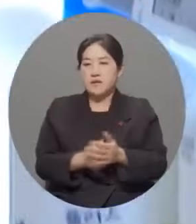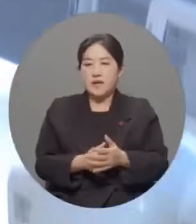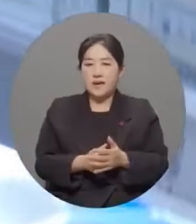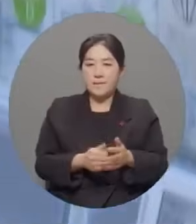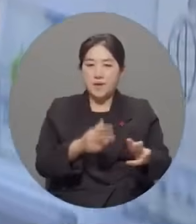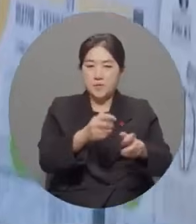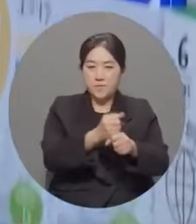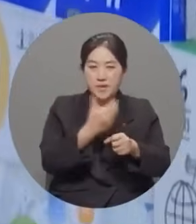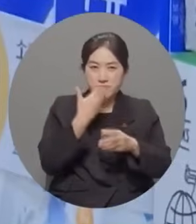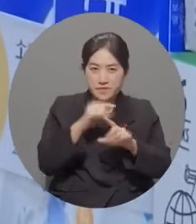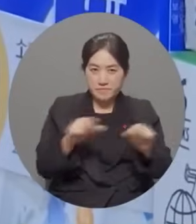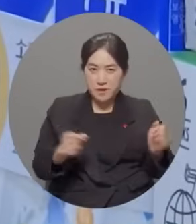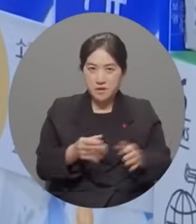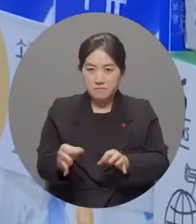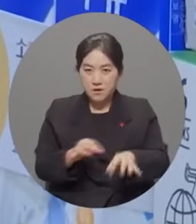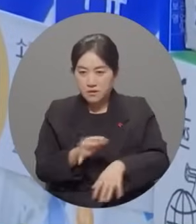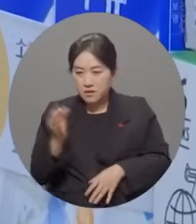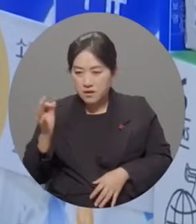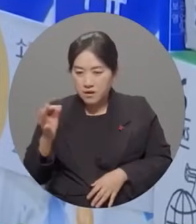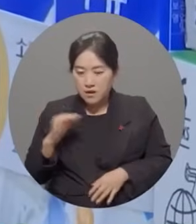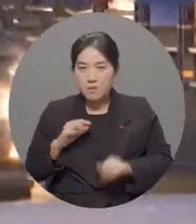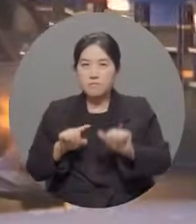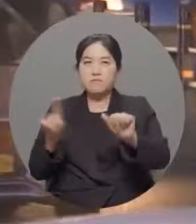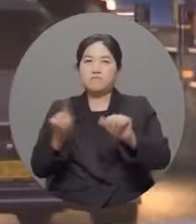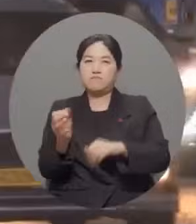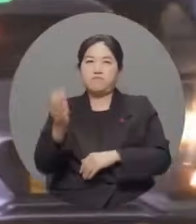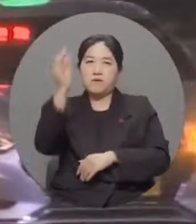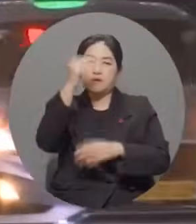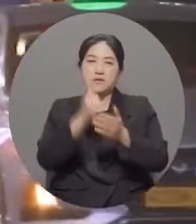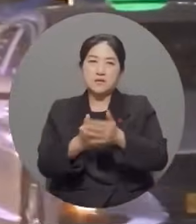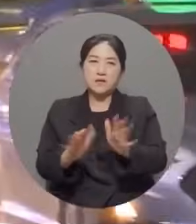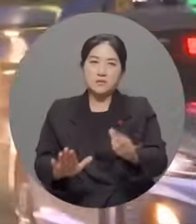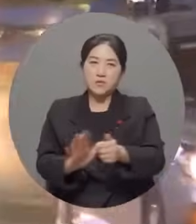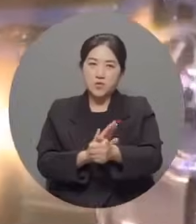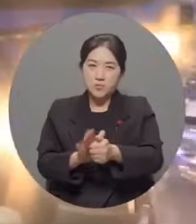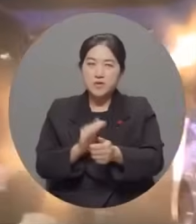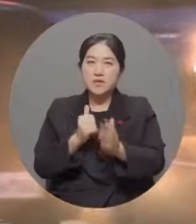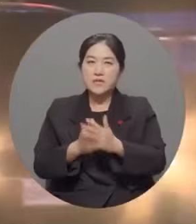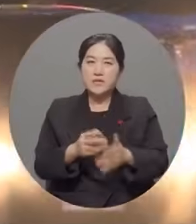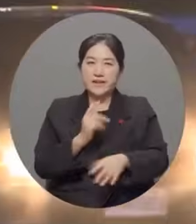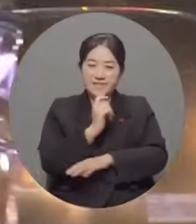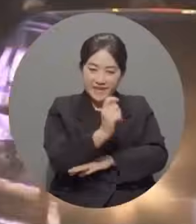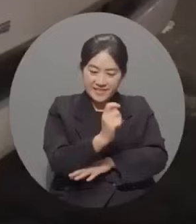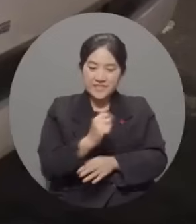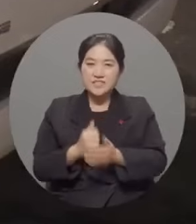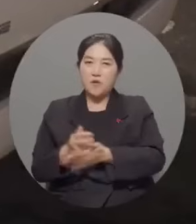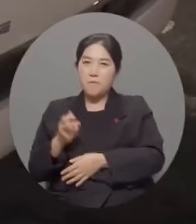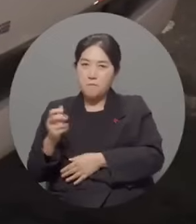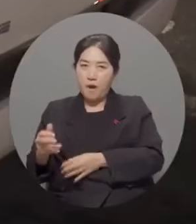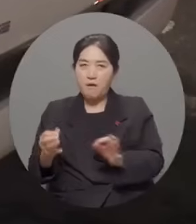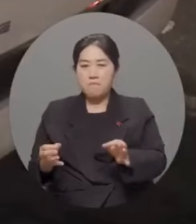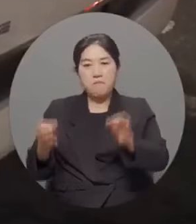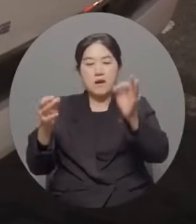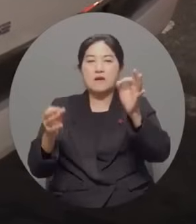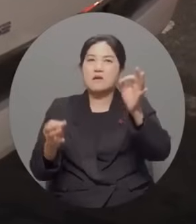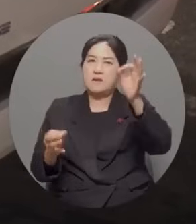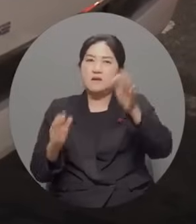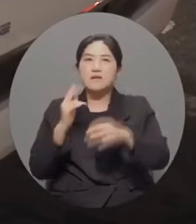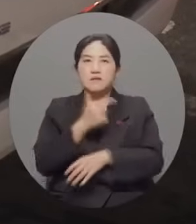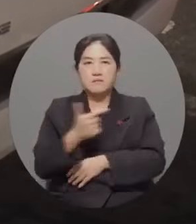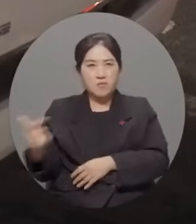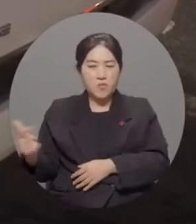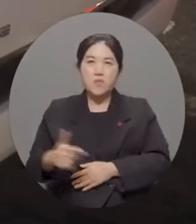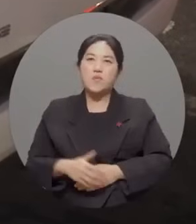역시 5.1% 상승했고 서비스 물가 중엔 택시료와 시내버스 요금 상승폭이 컸습니다. MBC